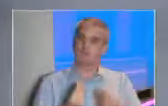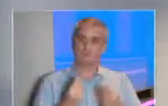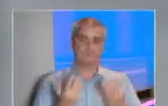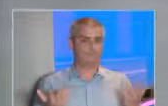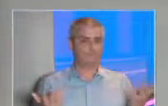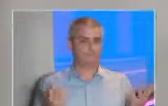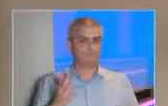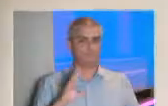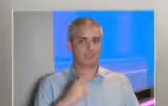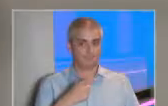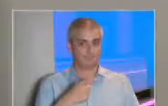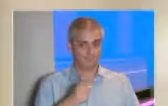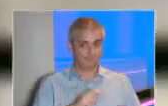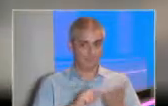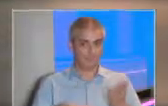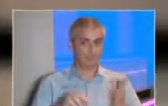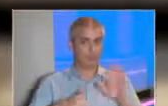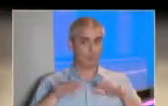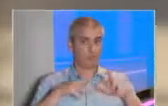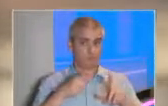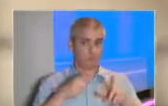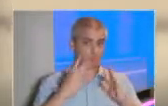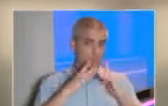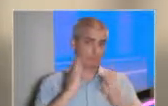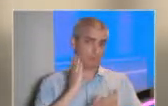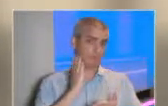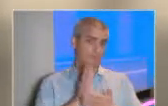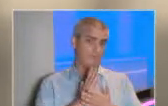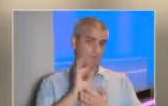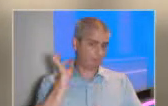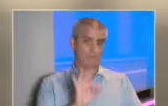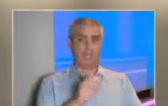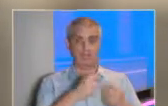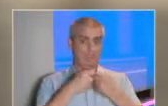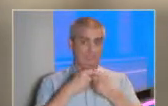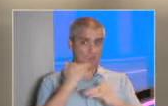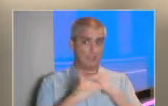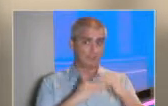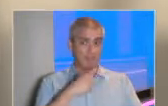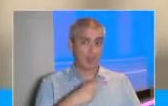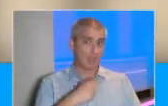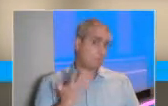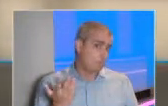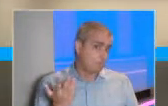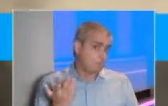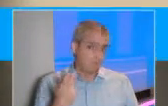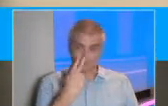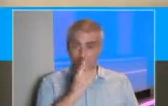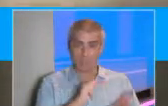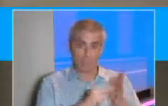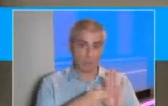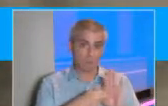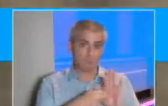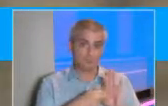טוב. ערב טוב, האם ההתפטרות הזו של ראש הממשלה בלבנון מהווה מכה לארגון חיזבאללה, מאיר? מבחינה